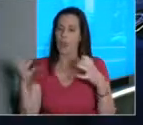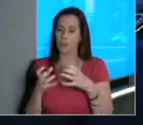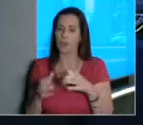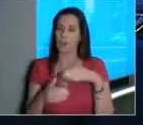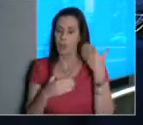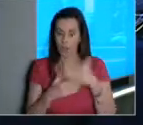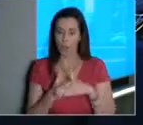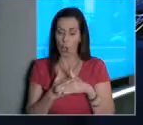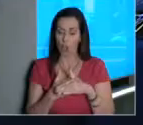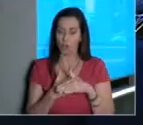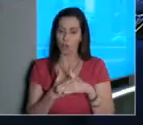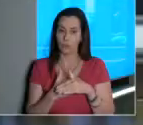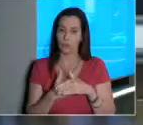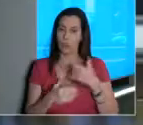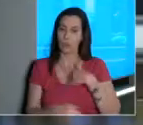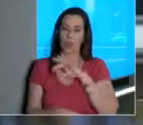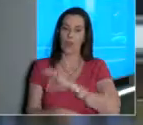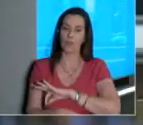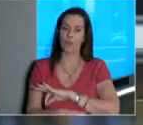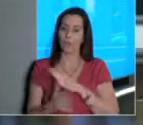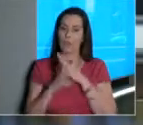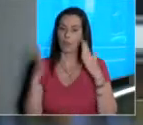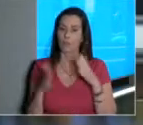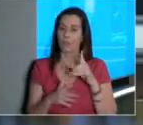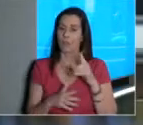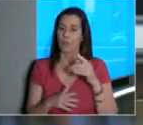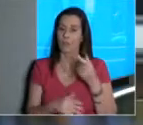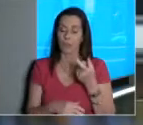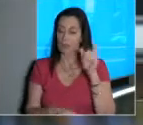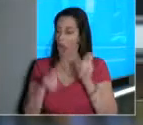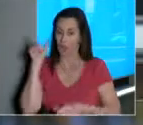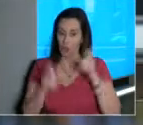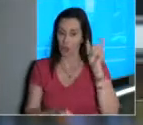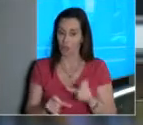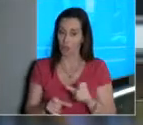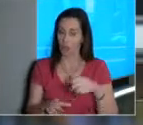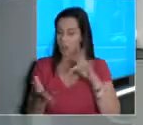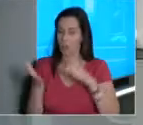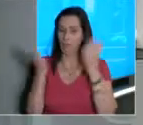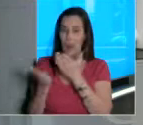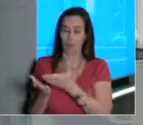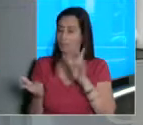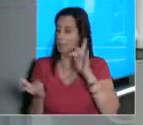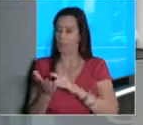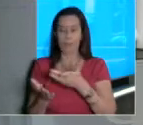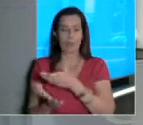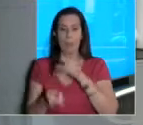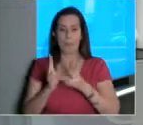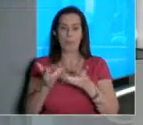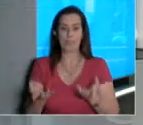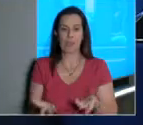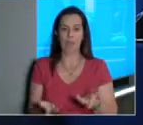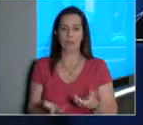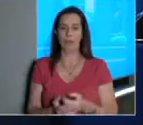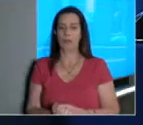האזרחית שבסופו של דבר, אנחנו נרוויח מזה בענק, כי ההון האנושי קלו באילת, קלו במצפה רמון. אז את